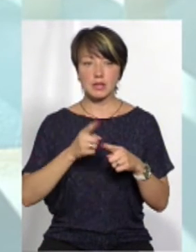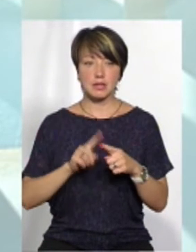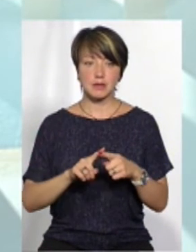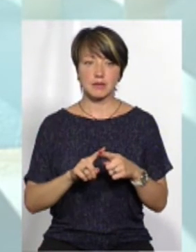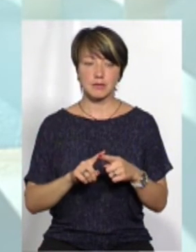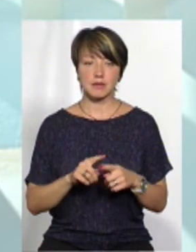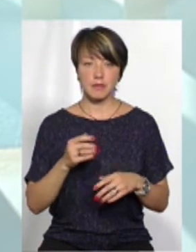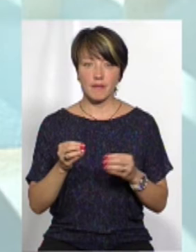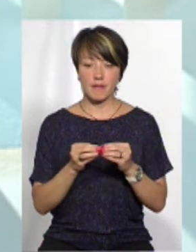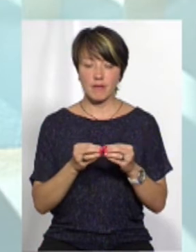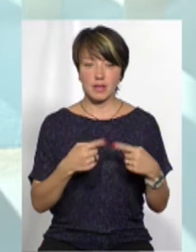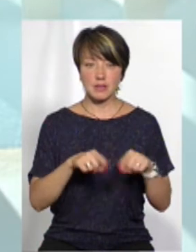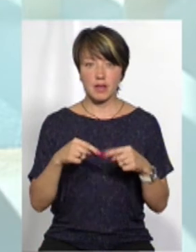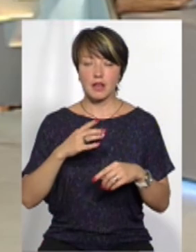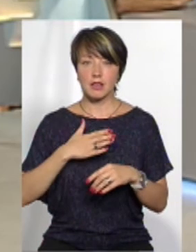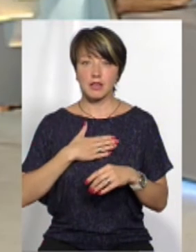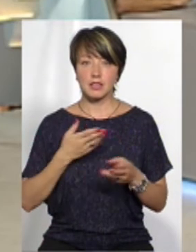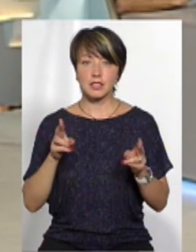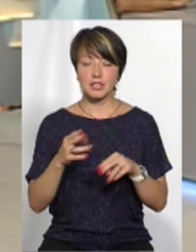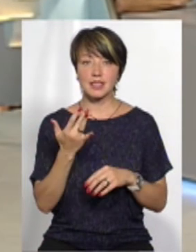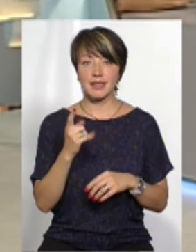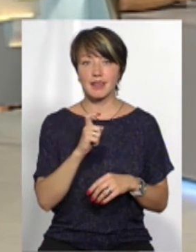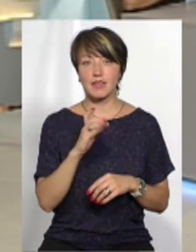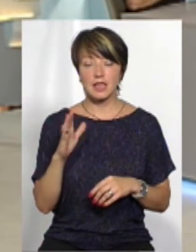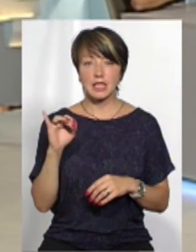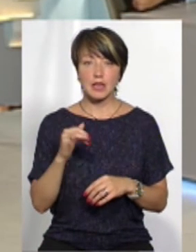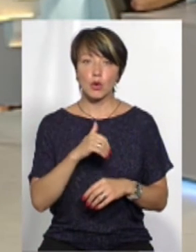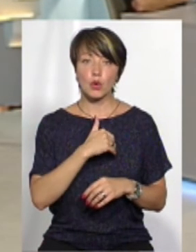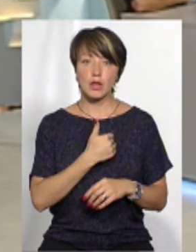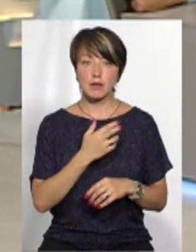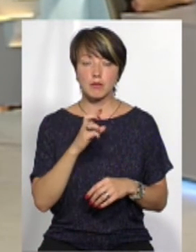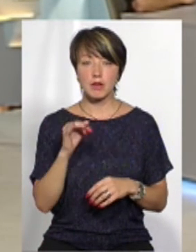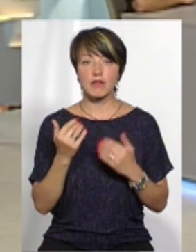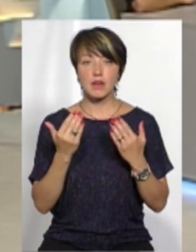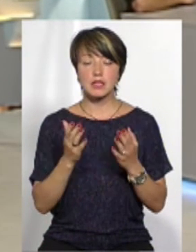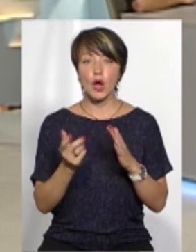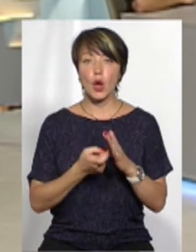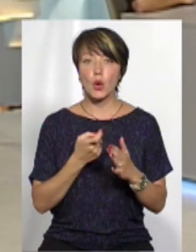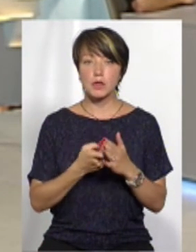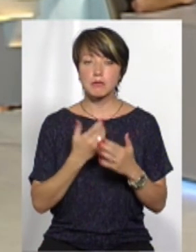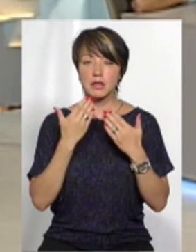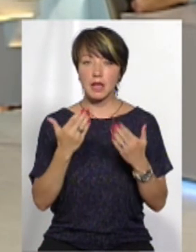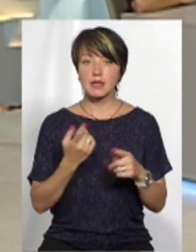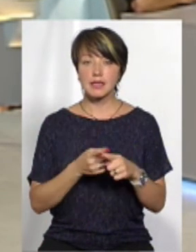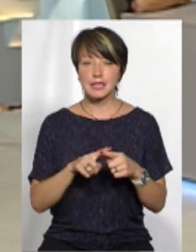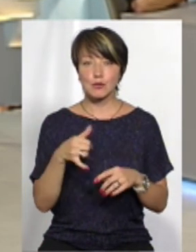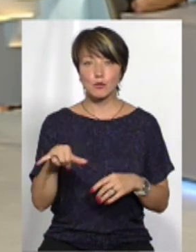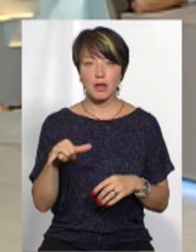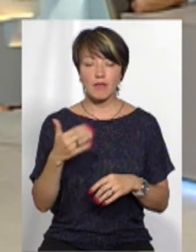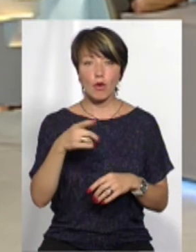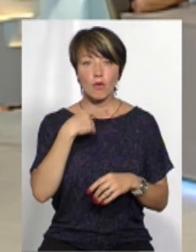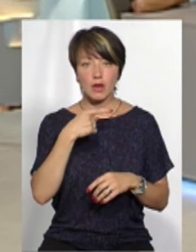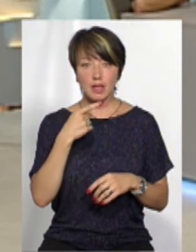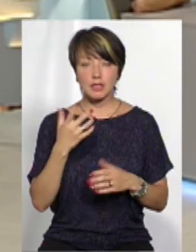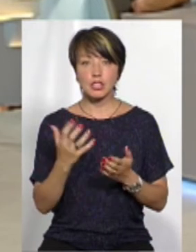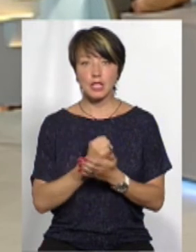ніяк не відбувається. Отож, на ще залишилось кілька хвилин. І я хотів вас розпитати про саме ці сумки. Ви говорили,